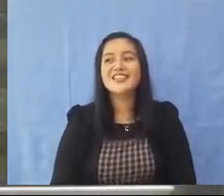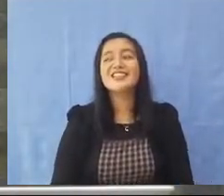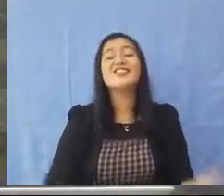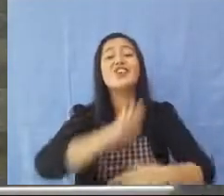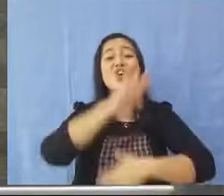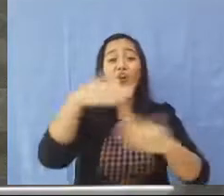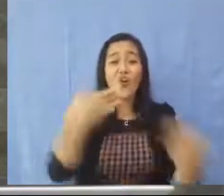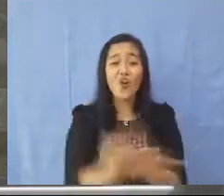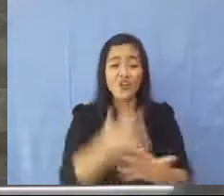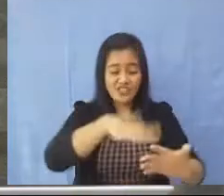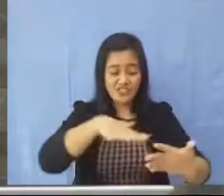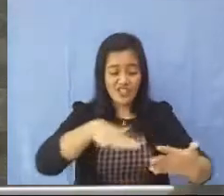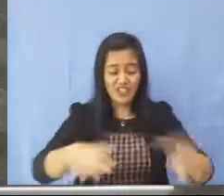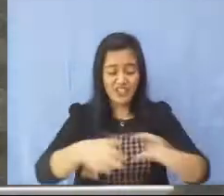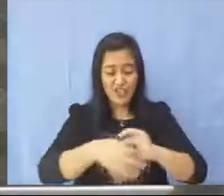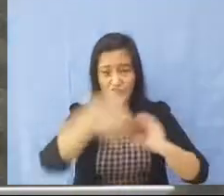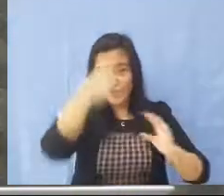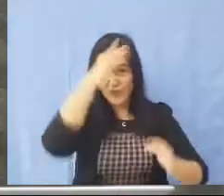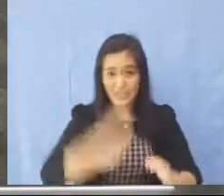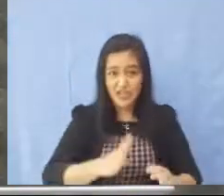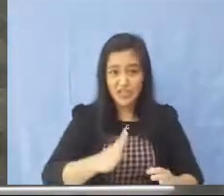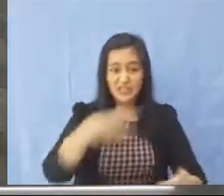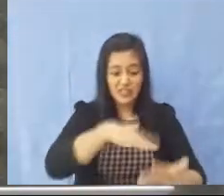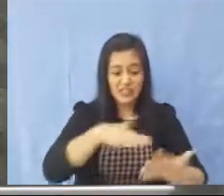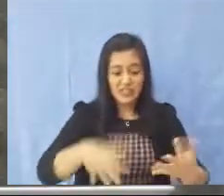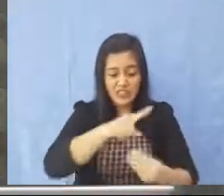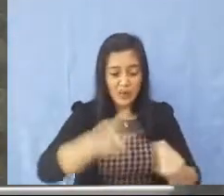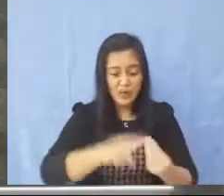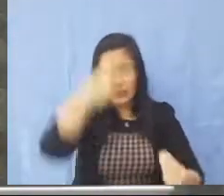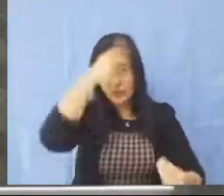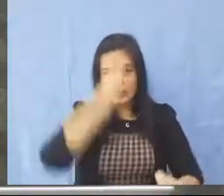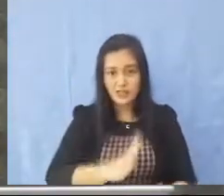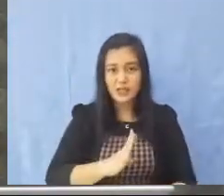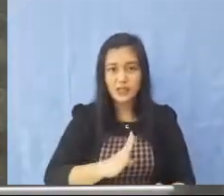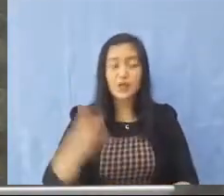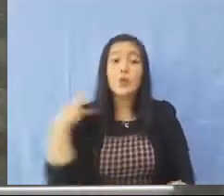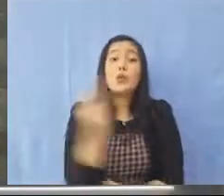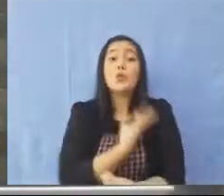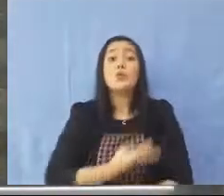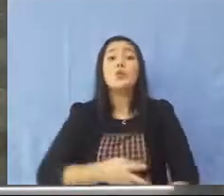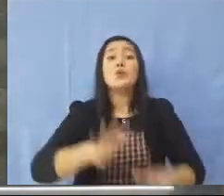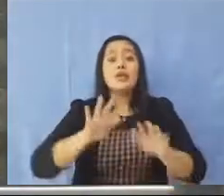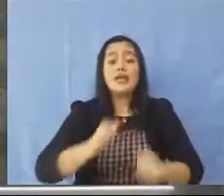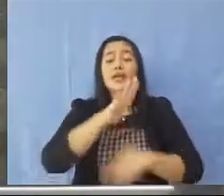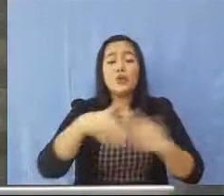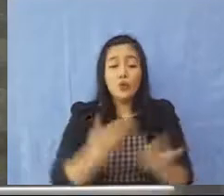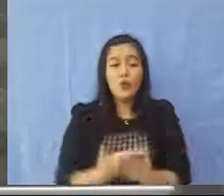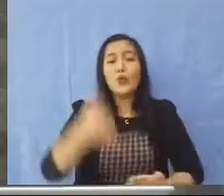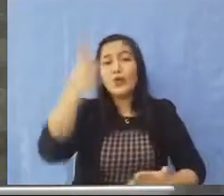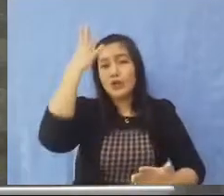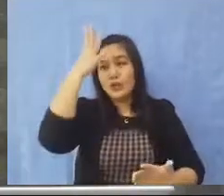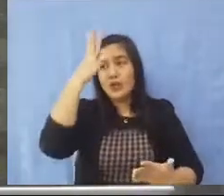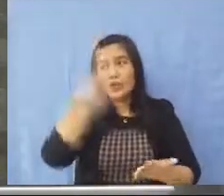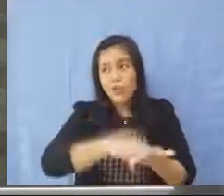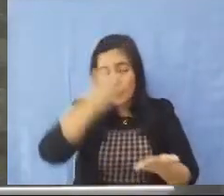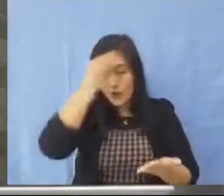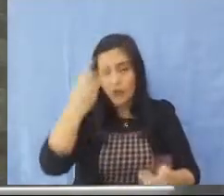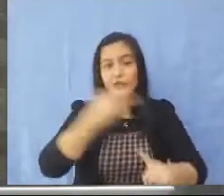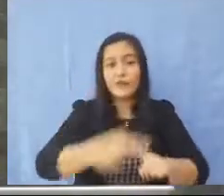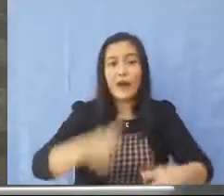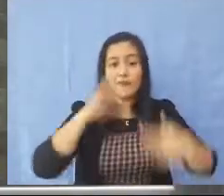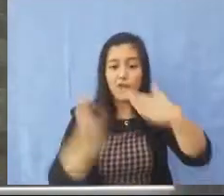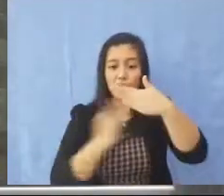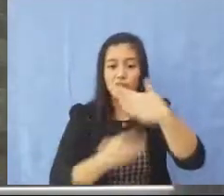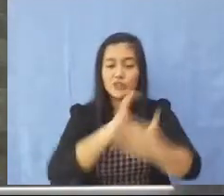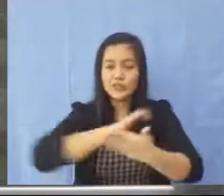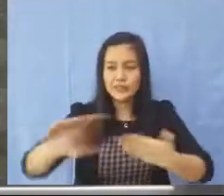na pinag-aaralan natin, the studies about God, makikita natin sa foundational chapters po na ito. Kaya nga dito nire-reveal ng Diyos, dito